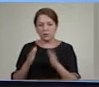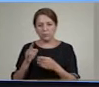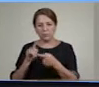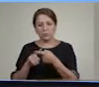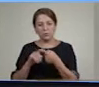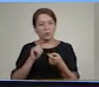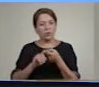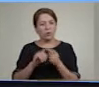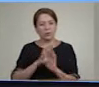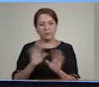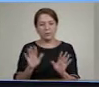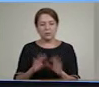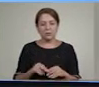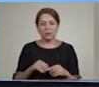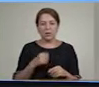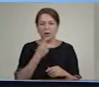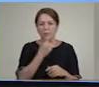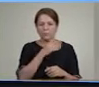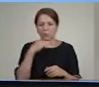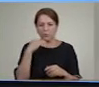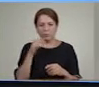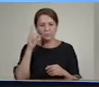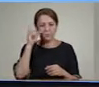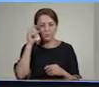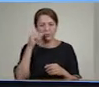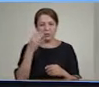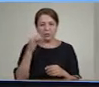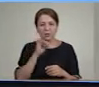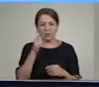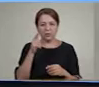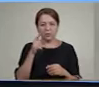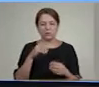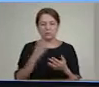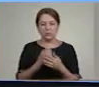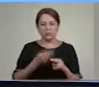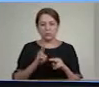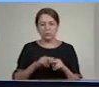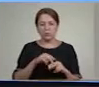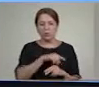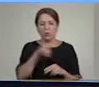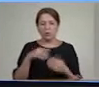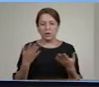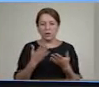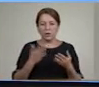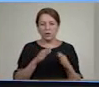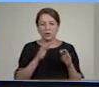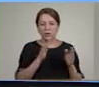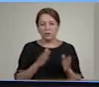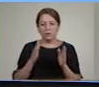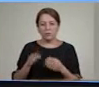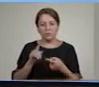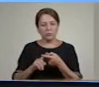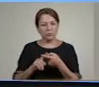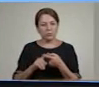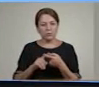bog'liq emas. Demak, bir nechta sonni yig'indisini topish uchun ularni qaysi tartibda qo'shishingiz ahamiyatga ega emas